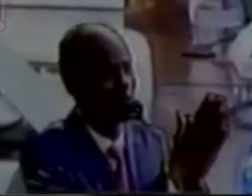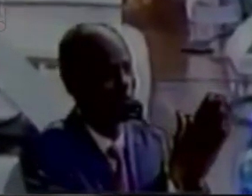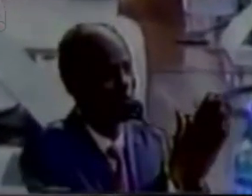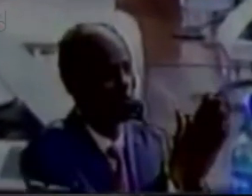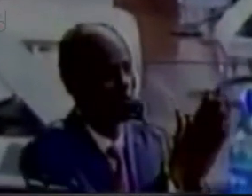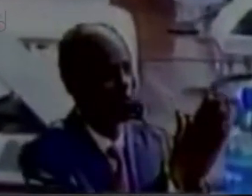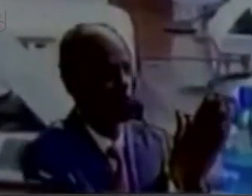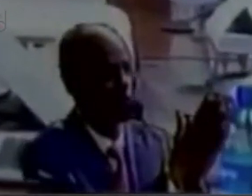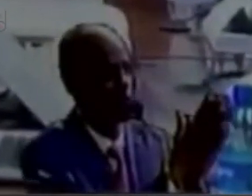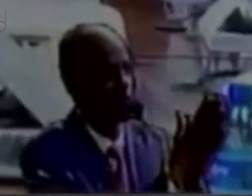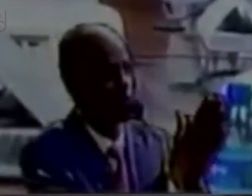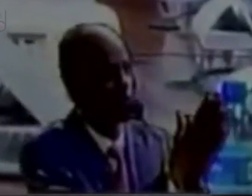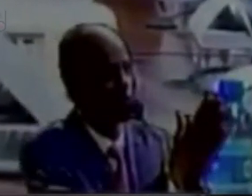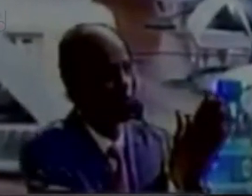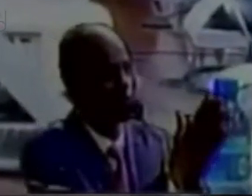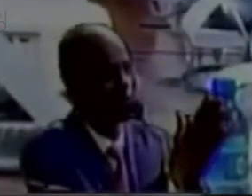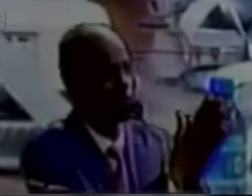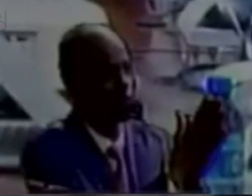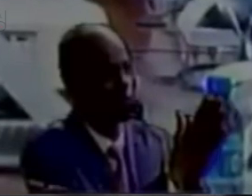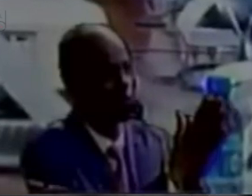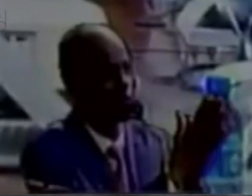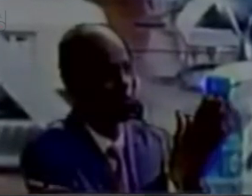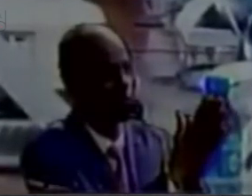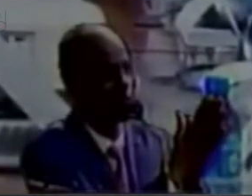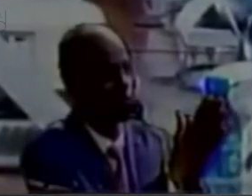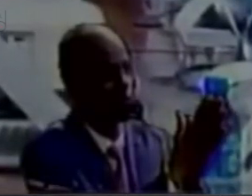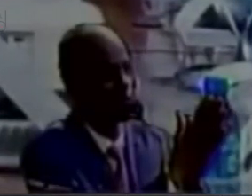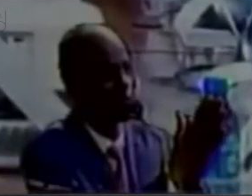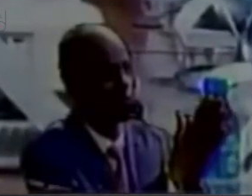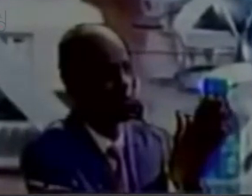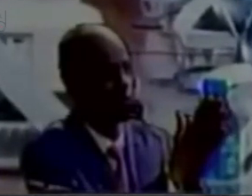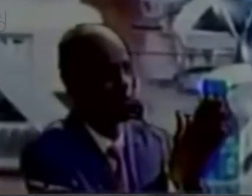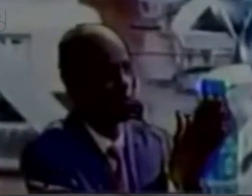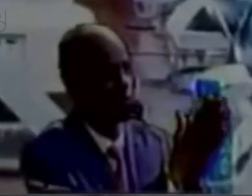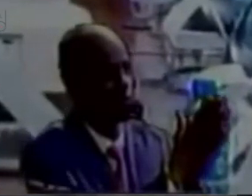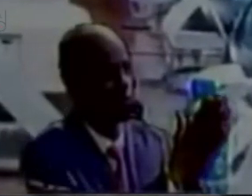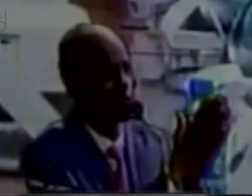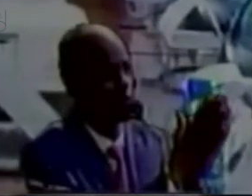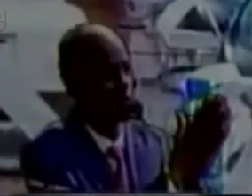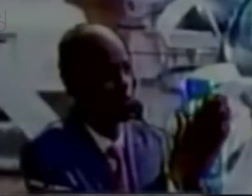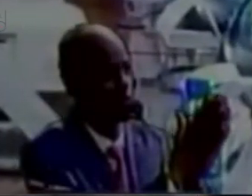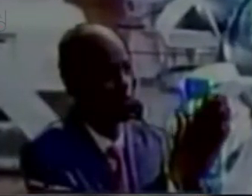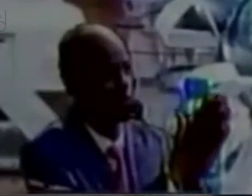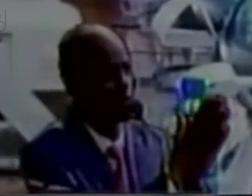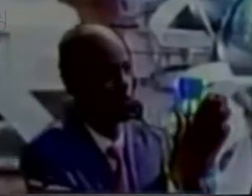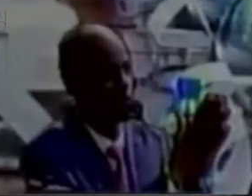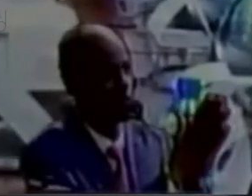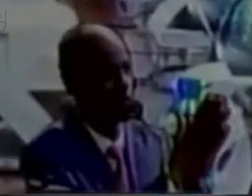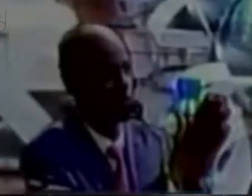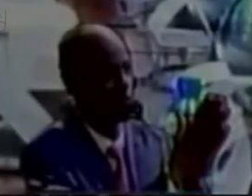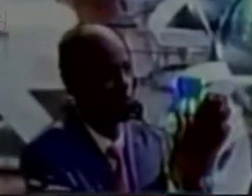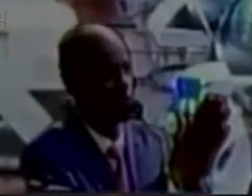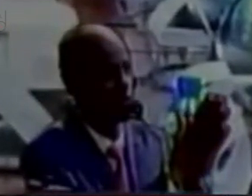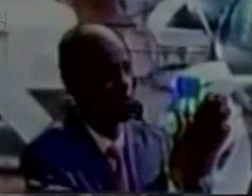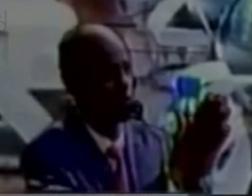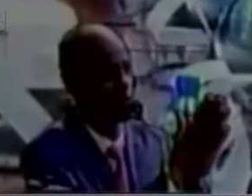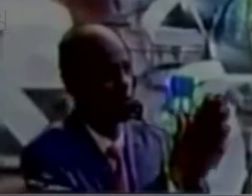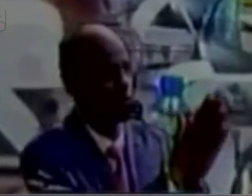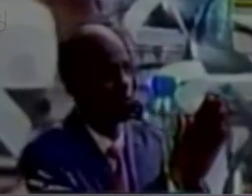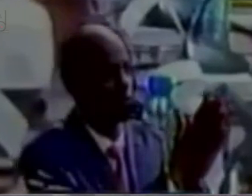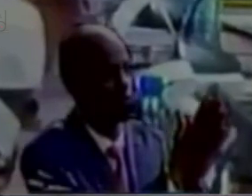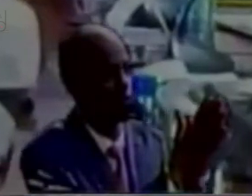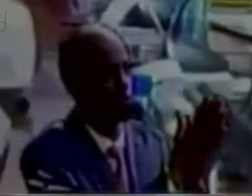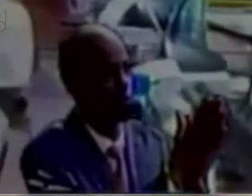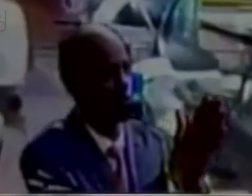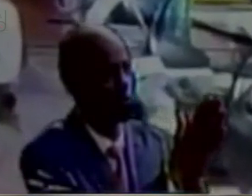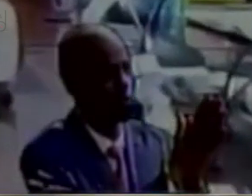Unies nos experts. On essaye d'avoir un expert par secteur qui soit présent en